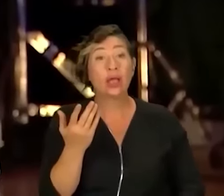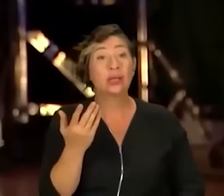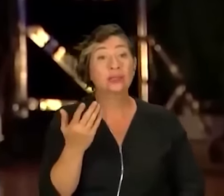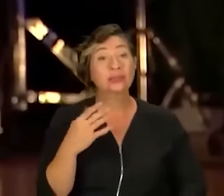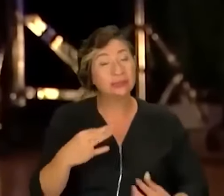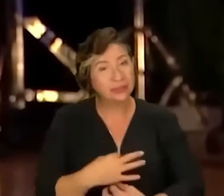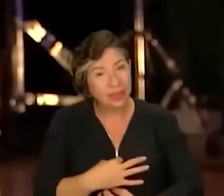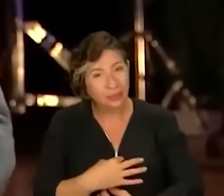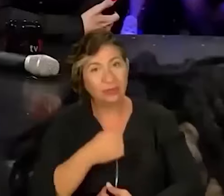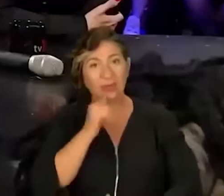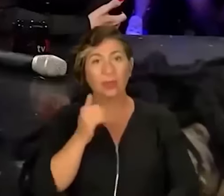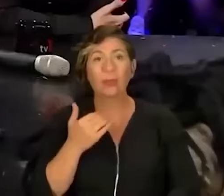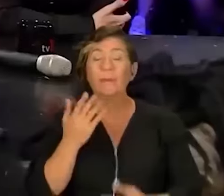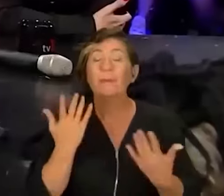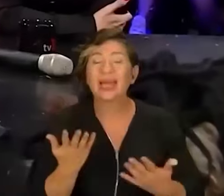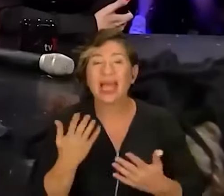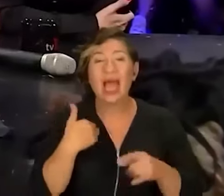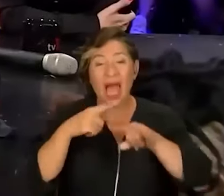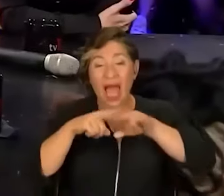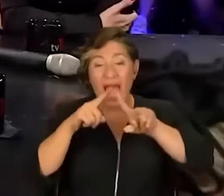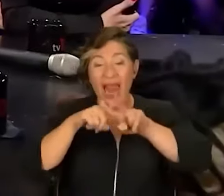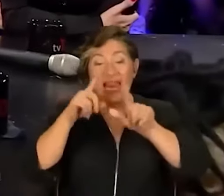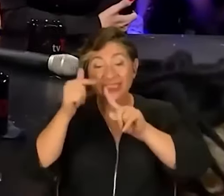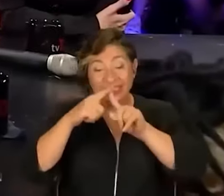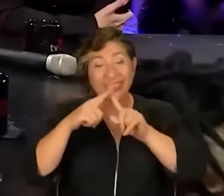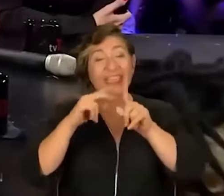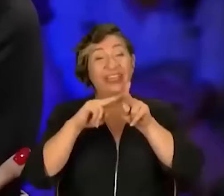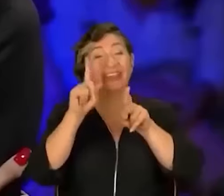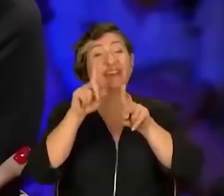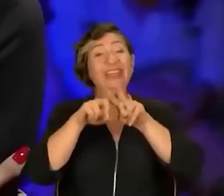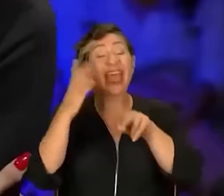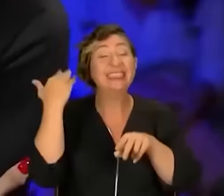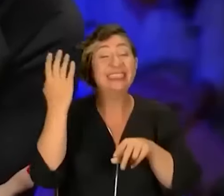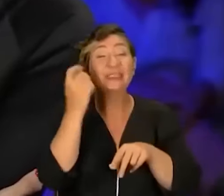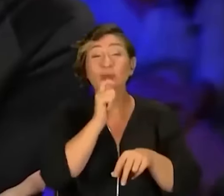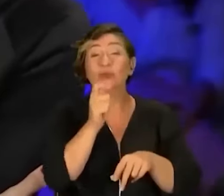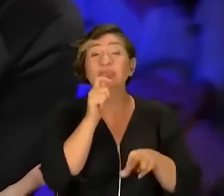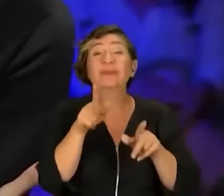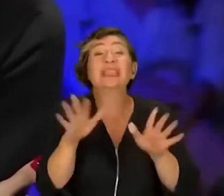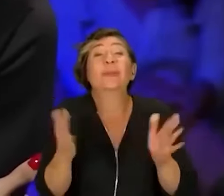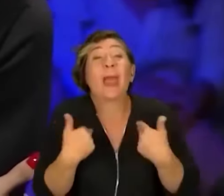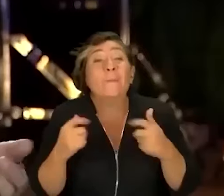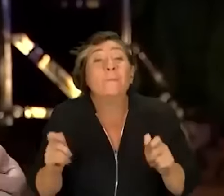demiyor saygı duyuyoruz abi kardeşim diyorum Halit Kıvanç değilim yani ben anlat mi yani böyle yapmayın